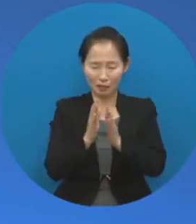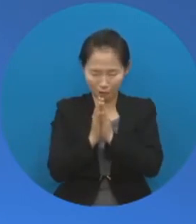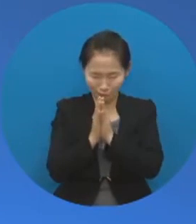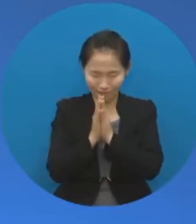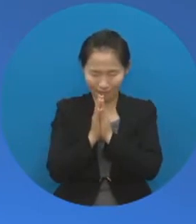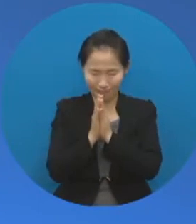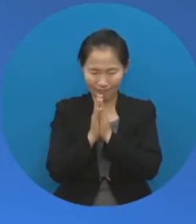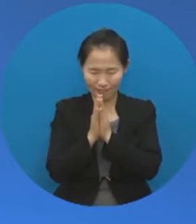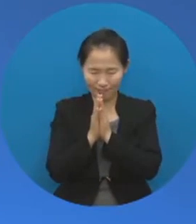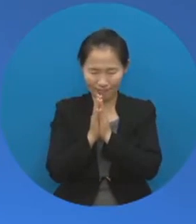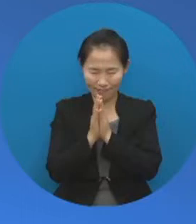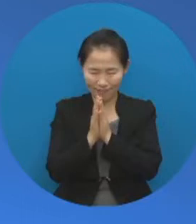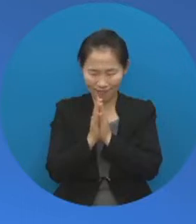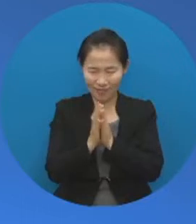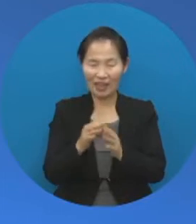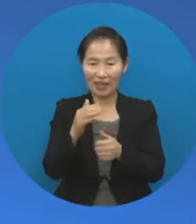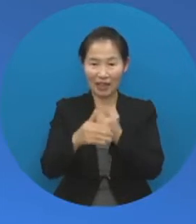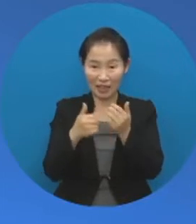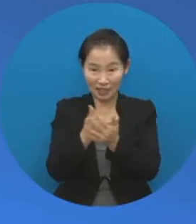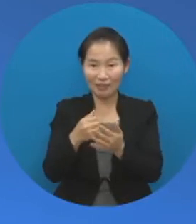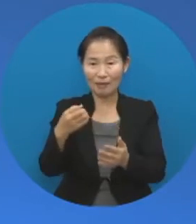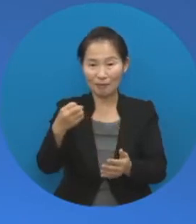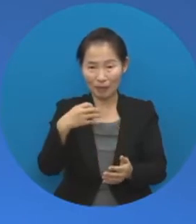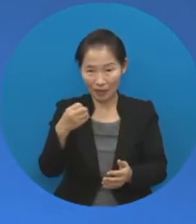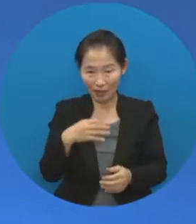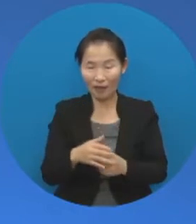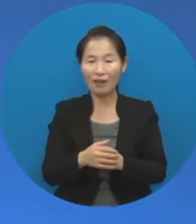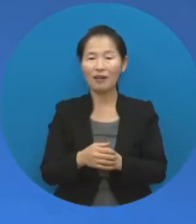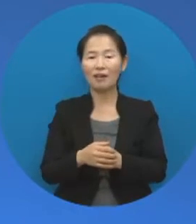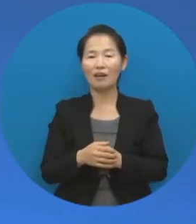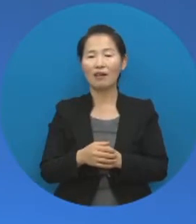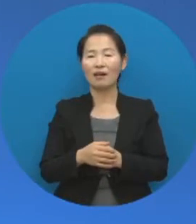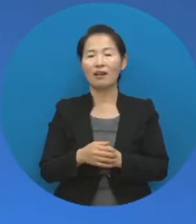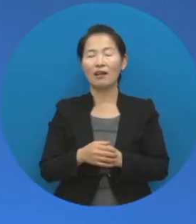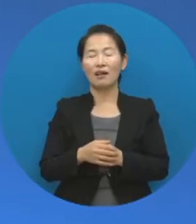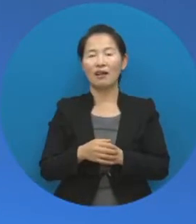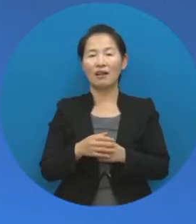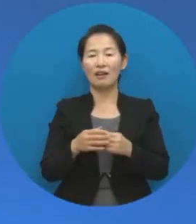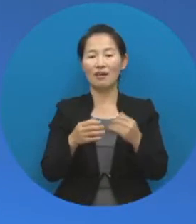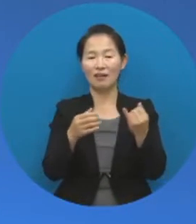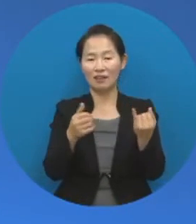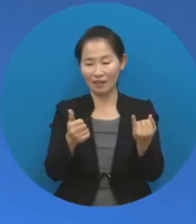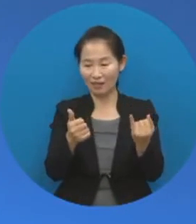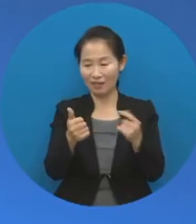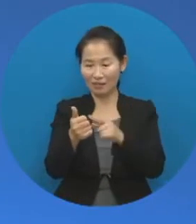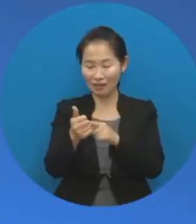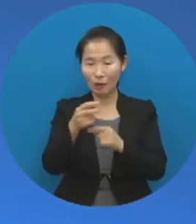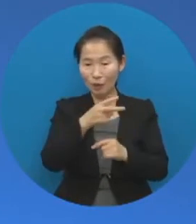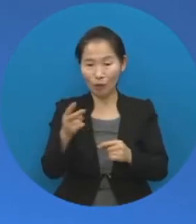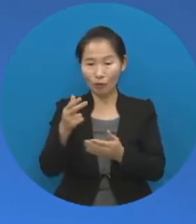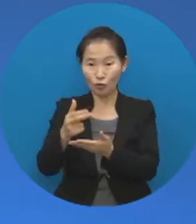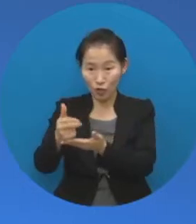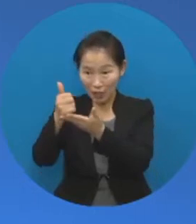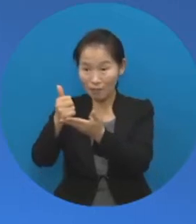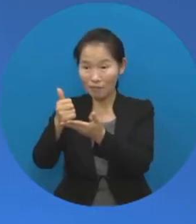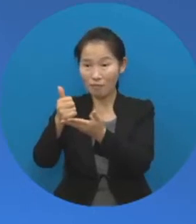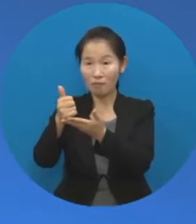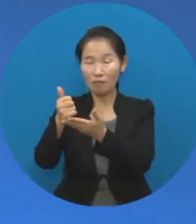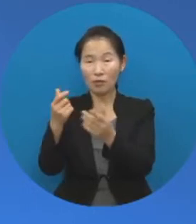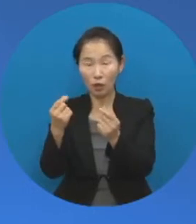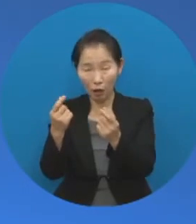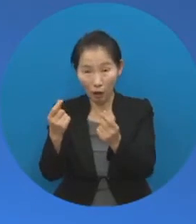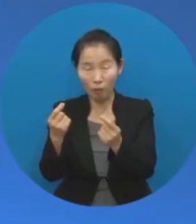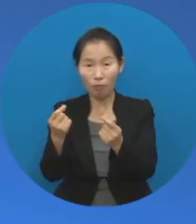하나님께서, 효진아, 너 남편을 죽게 하듯 하라고 하지 않았니? 그러는 거예요. 이 죽게 하듯 하라.